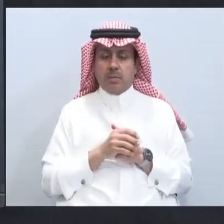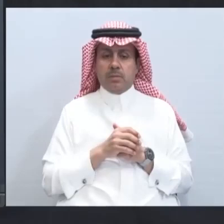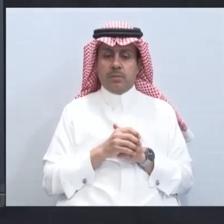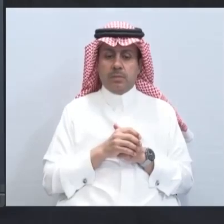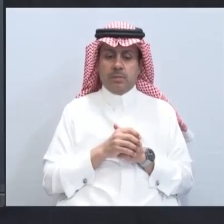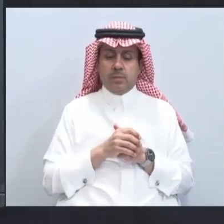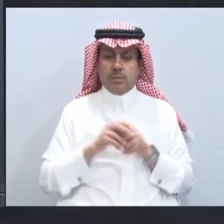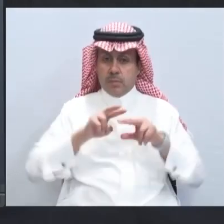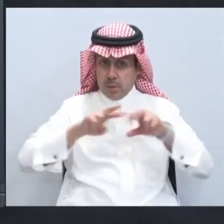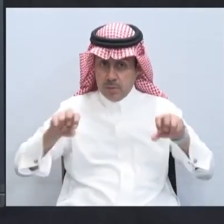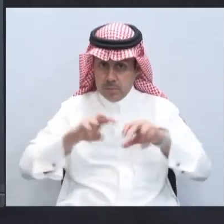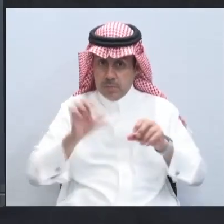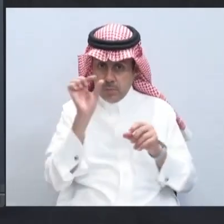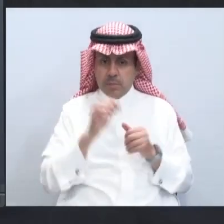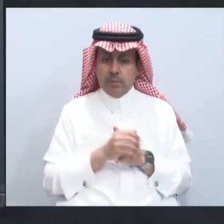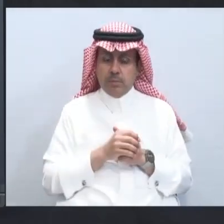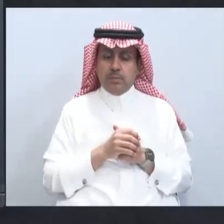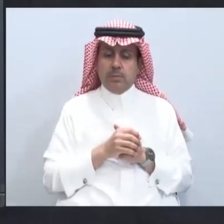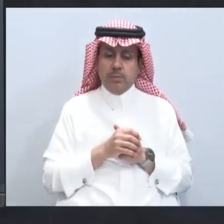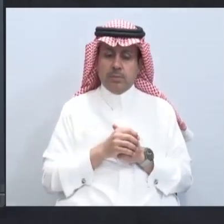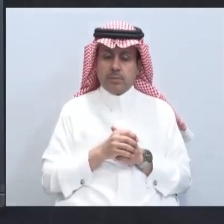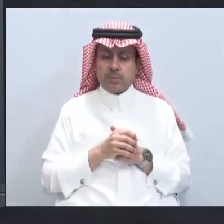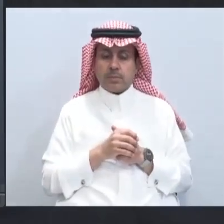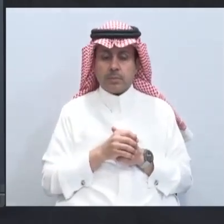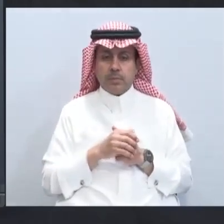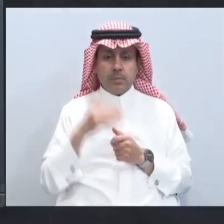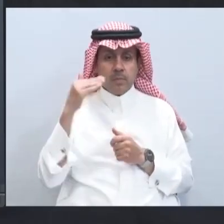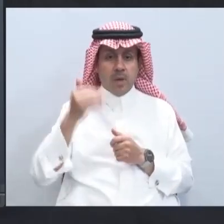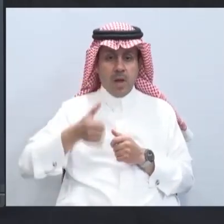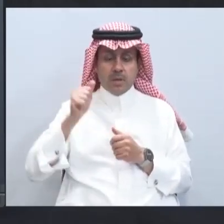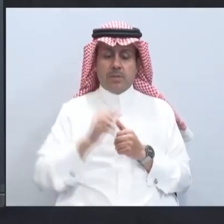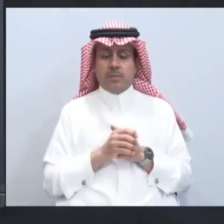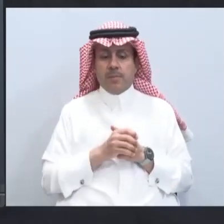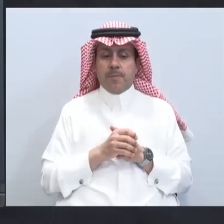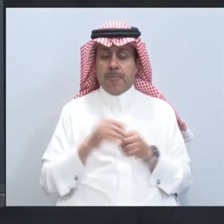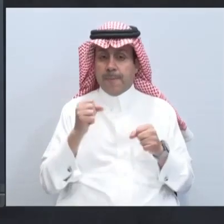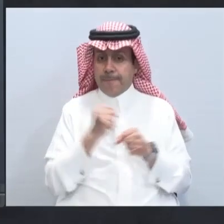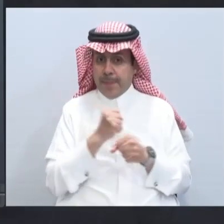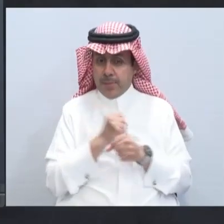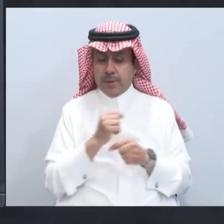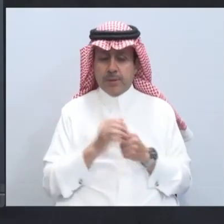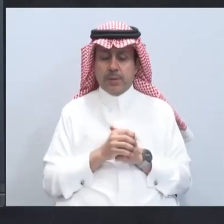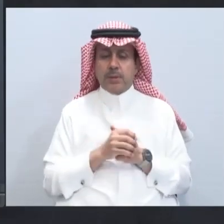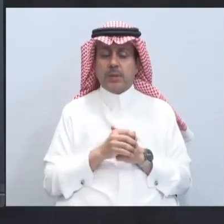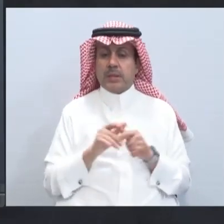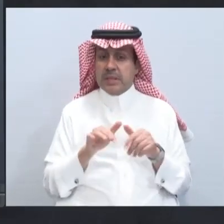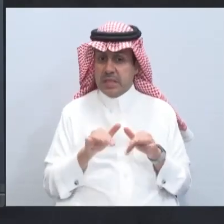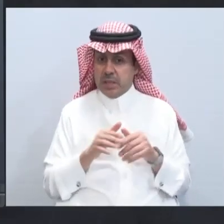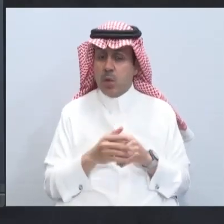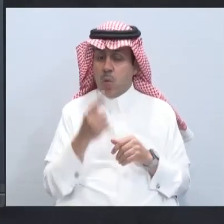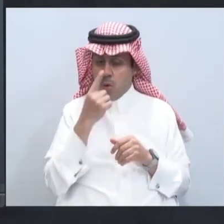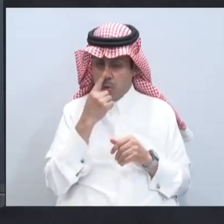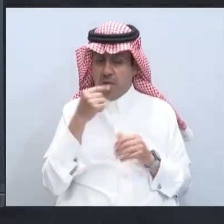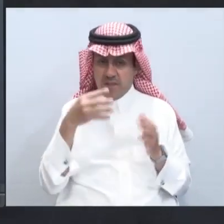تبحث في موضوع ادق مثلا لو اردت يعني ما يخص في عمليات مثل التسجيل والقبول في